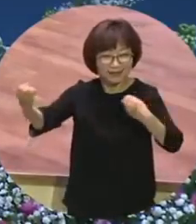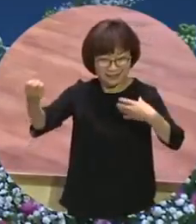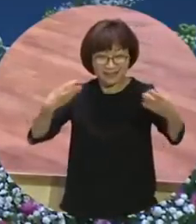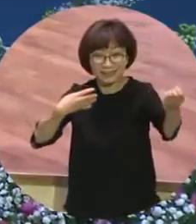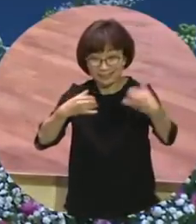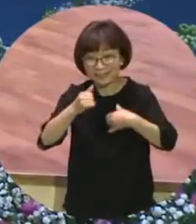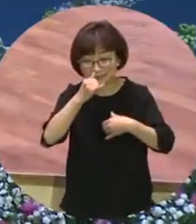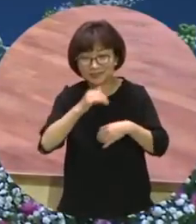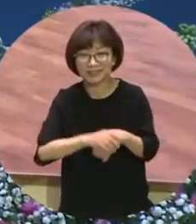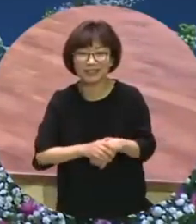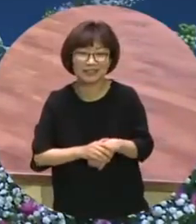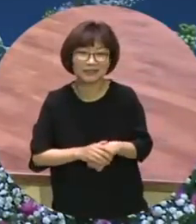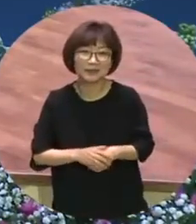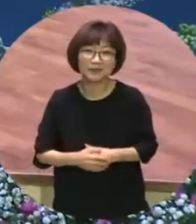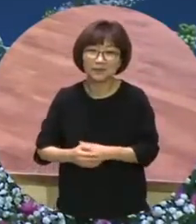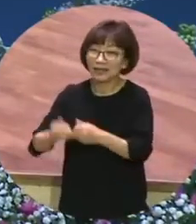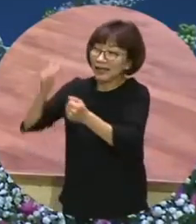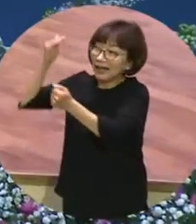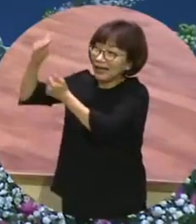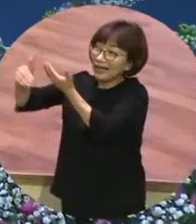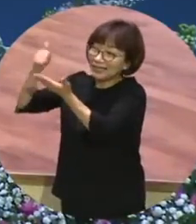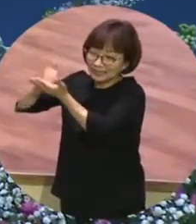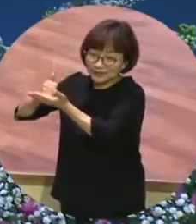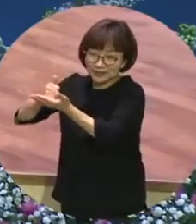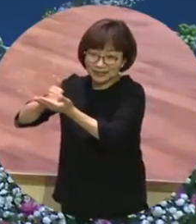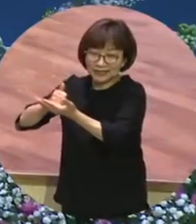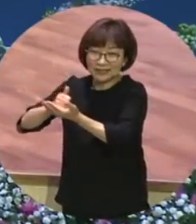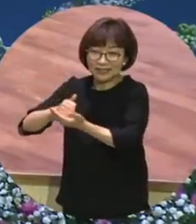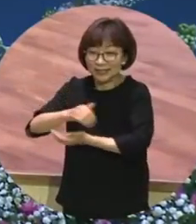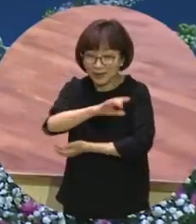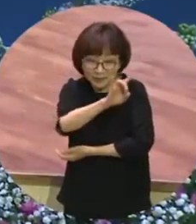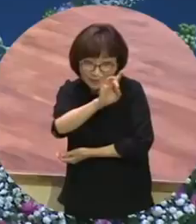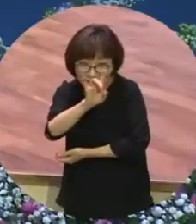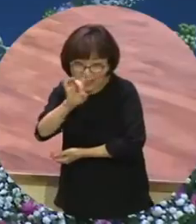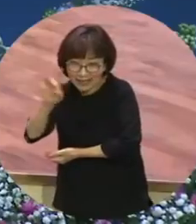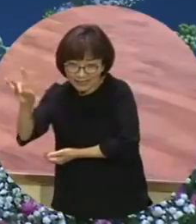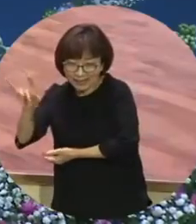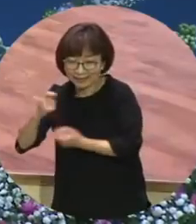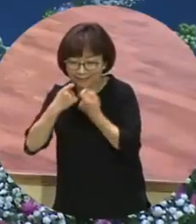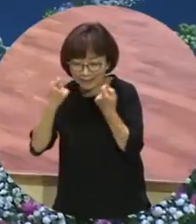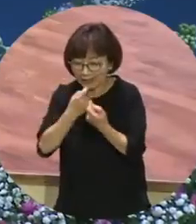하나님께서 분명한 증거를 각각 개인에게 하나님 허락해 줄 믿으시기 바랍니다.